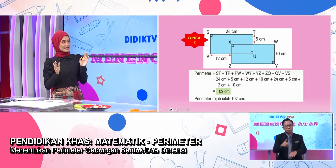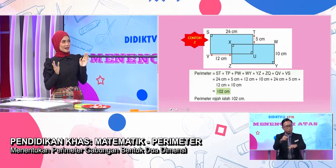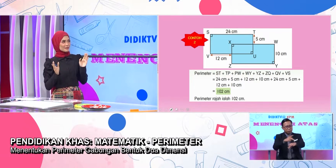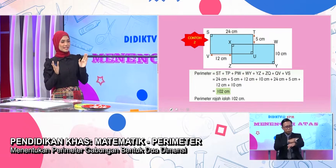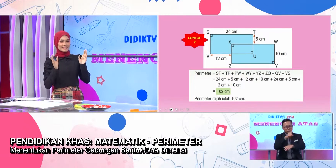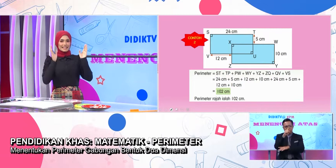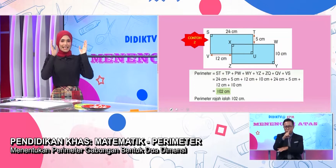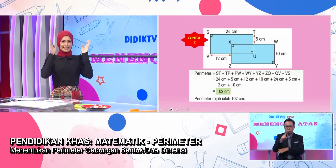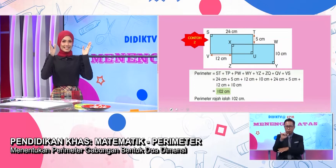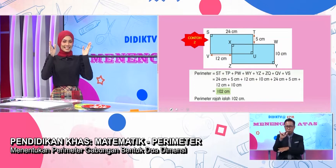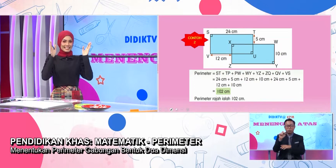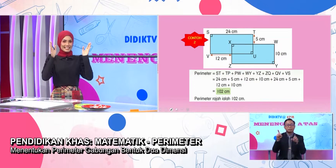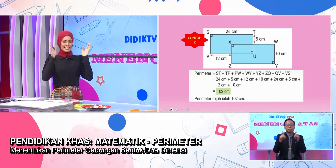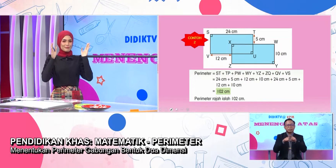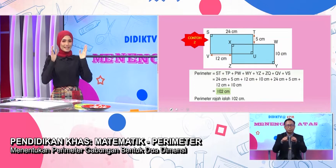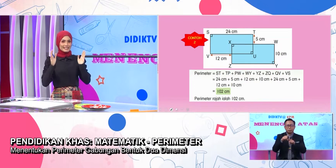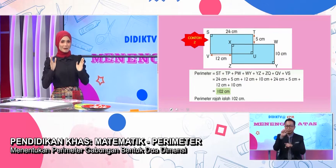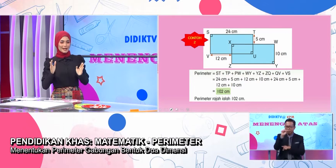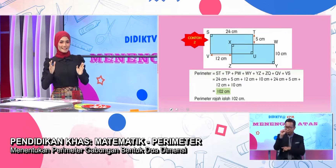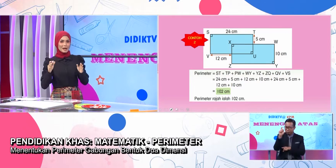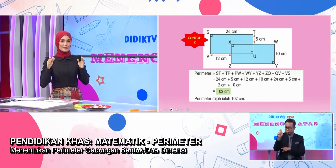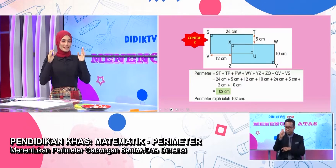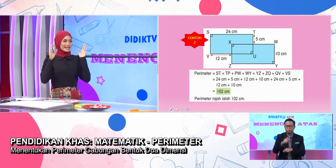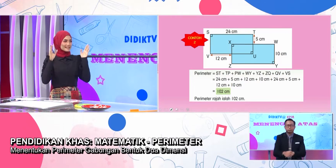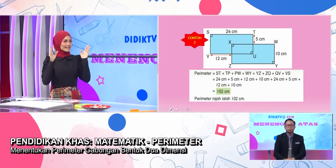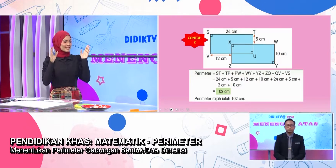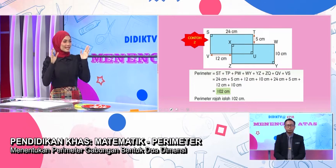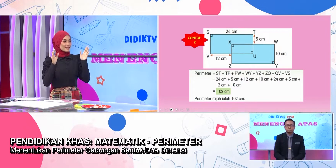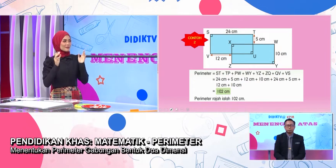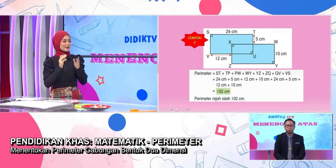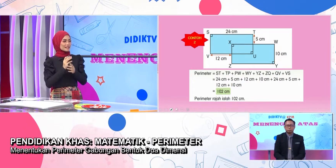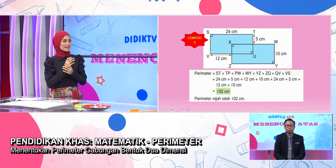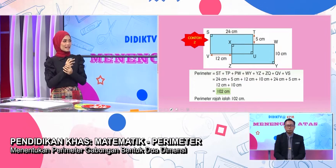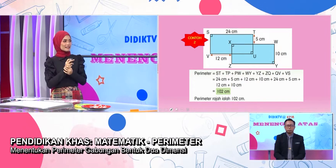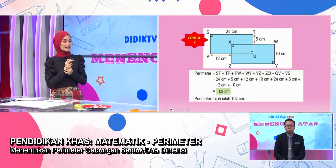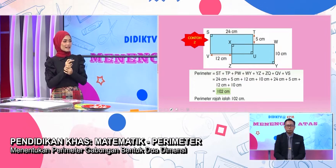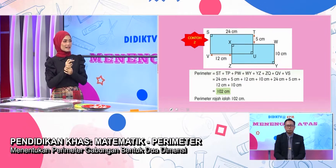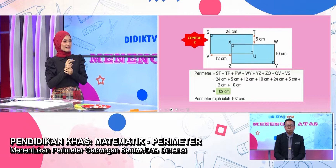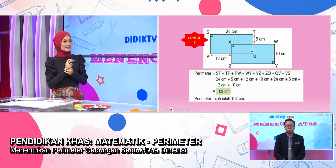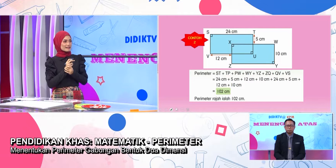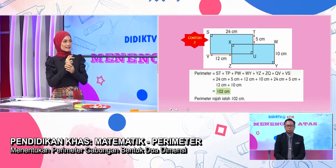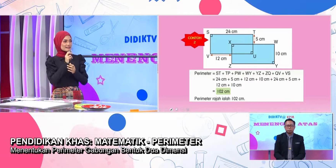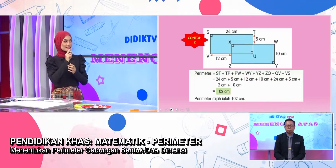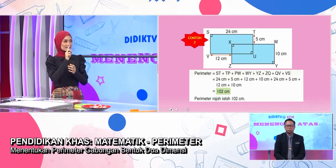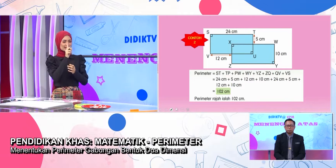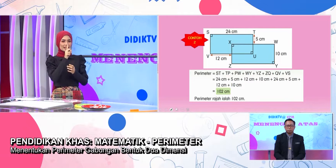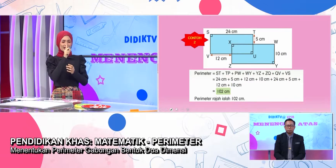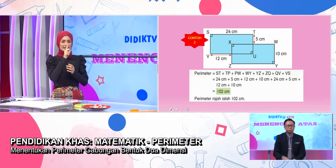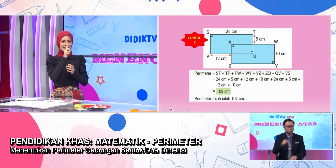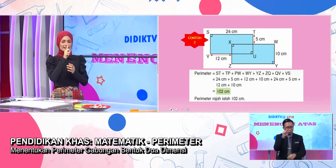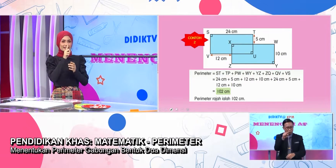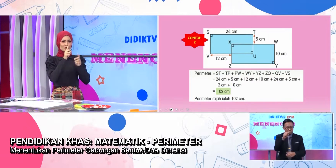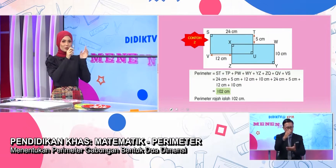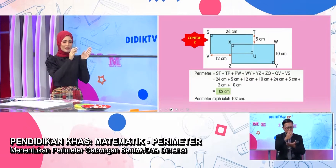adalah = ST Avanza sesuai = ST memandangkan titik